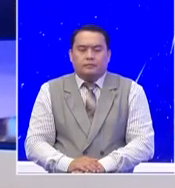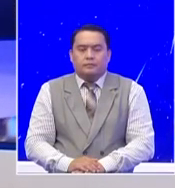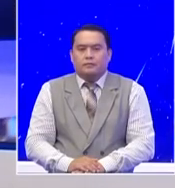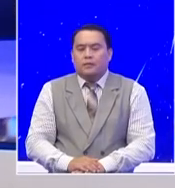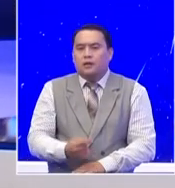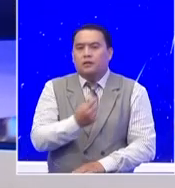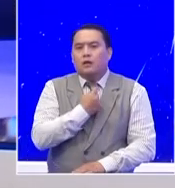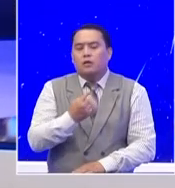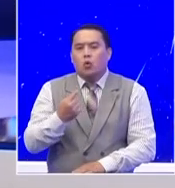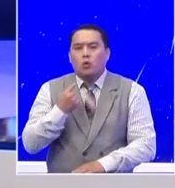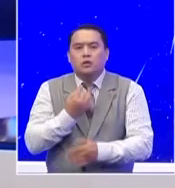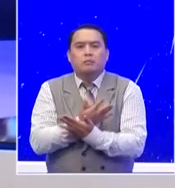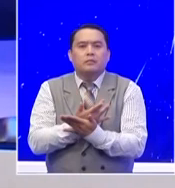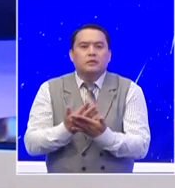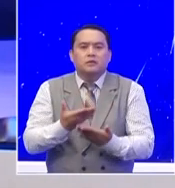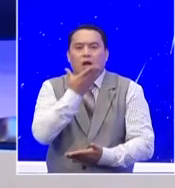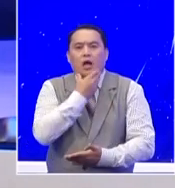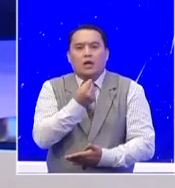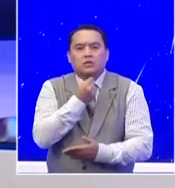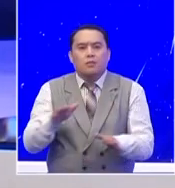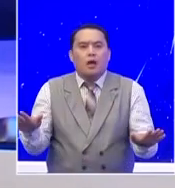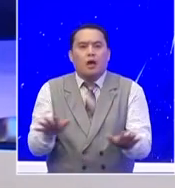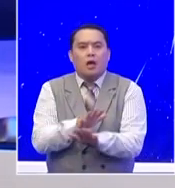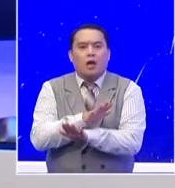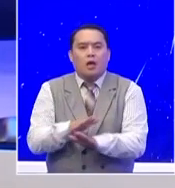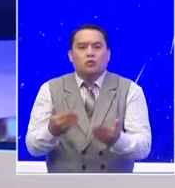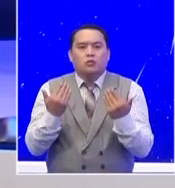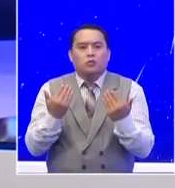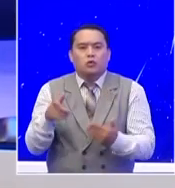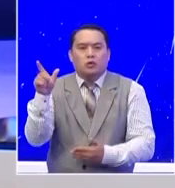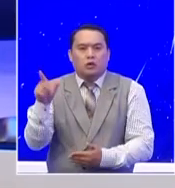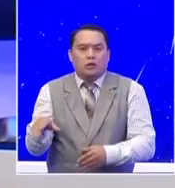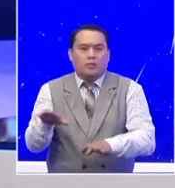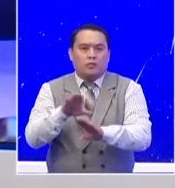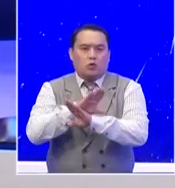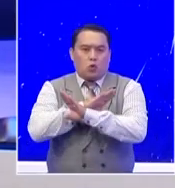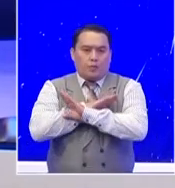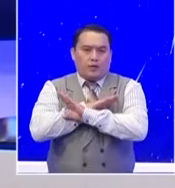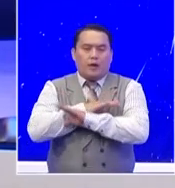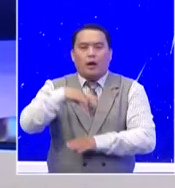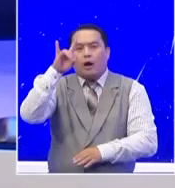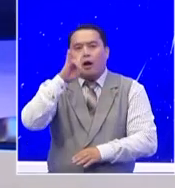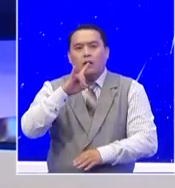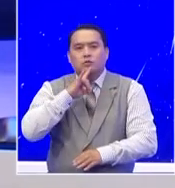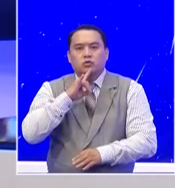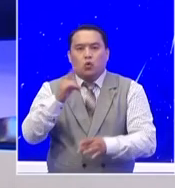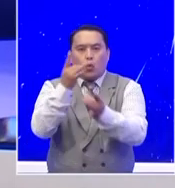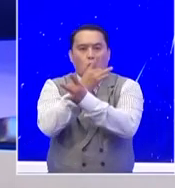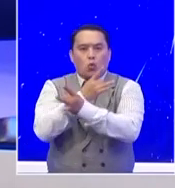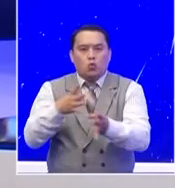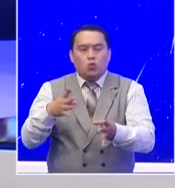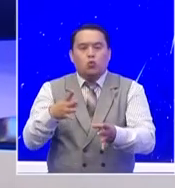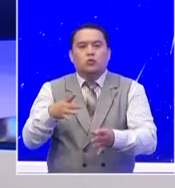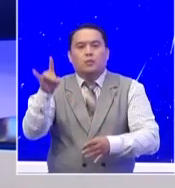Талдықорған көгінде сан мәрте әсем ән әуелеткен азамат өмірден озды. әнші Қазақстанның мәдениет қайраткері